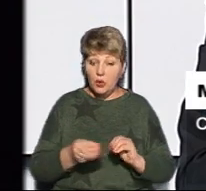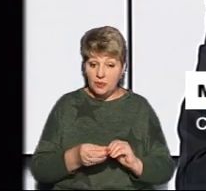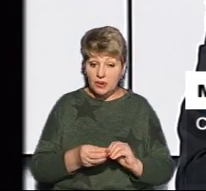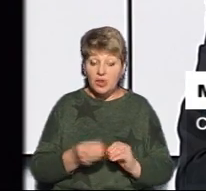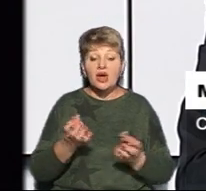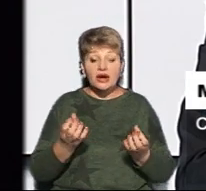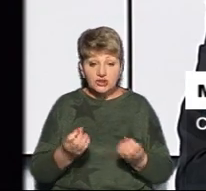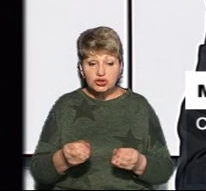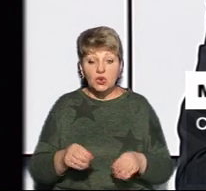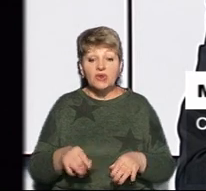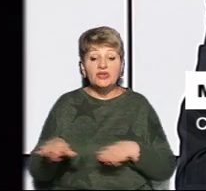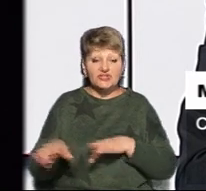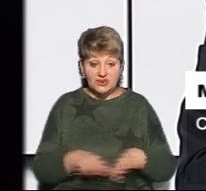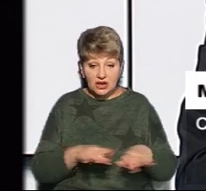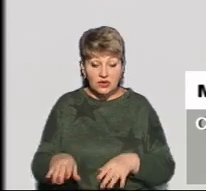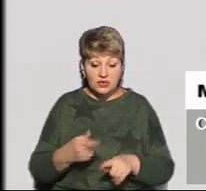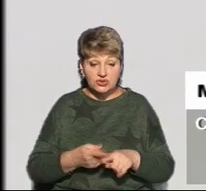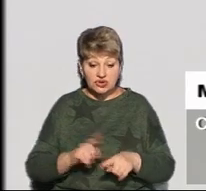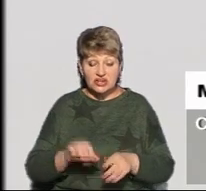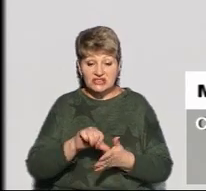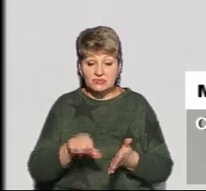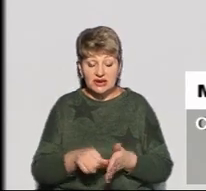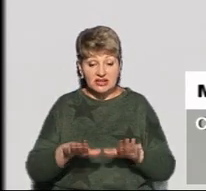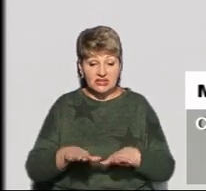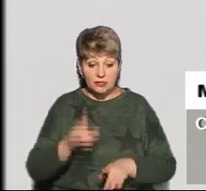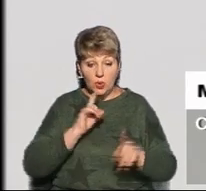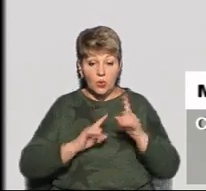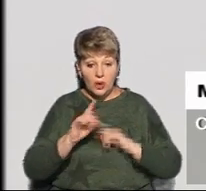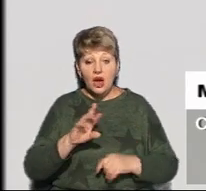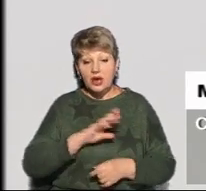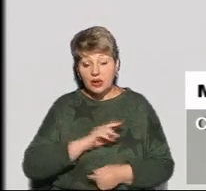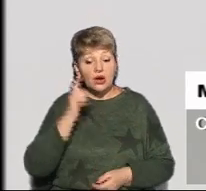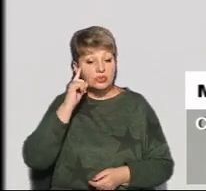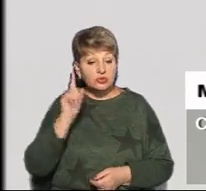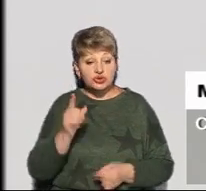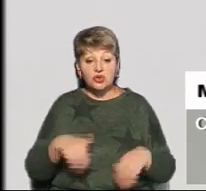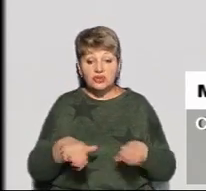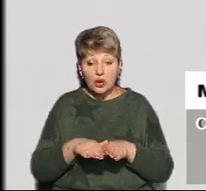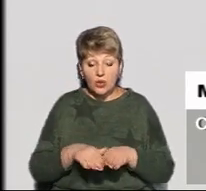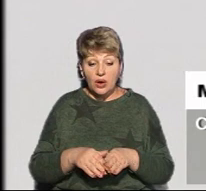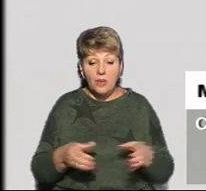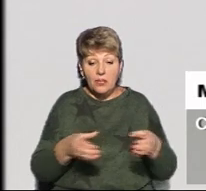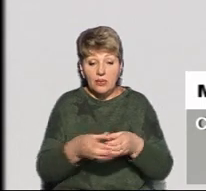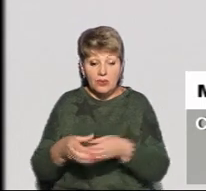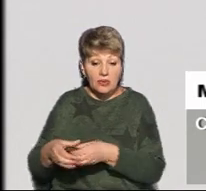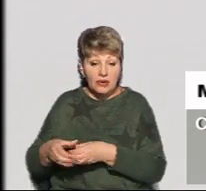ще діючий, але вже незабаром колишній склад Смілянської міської ради. Я думаю, що якраз така строкатість, вона знову-таки не